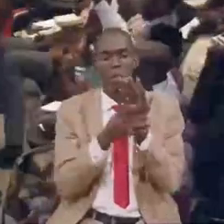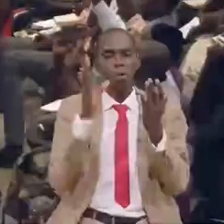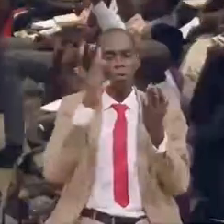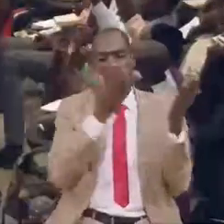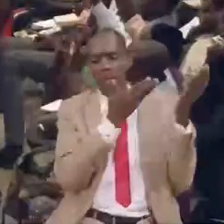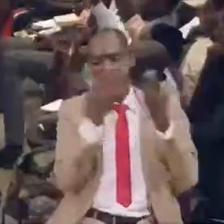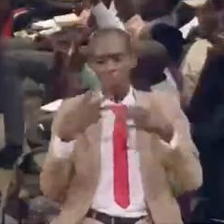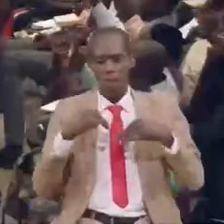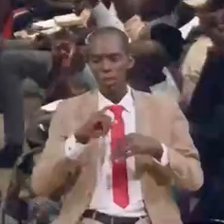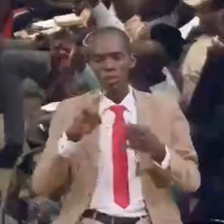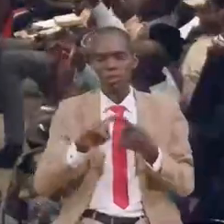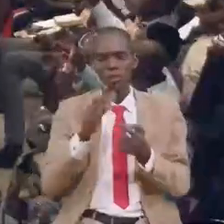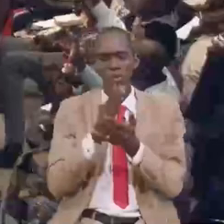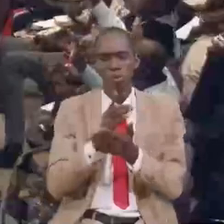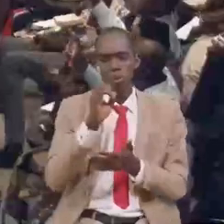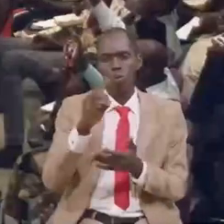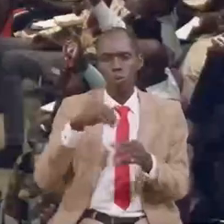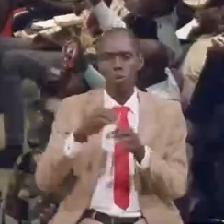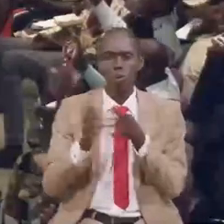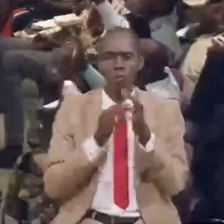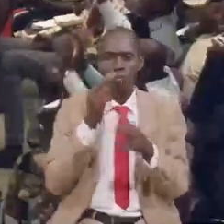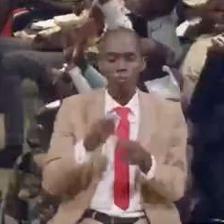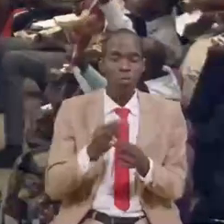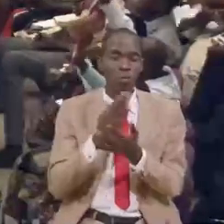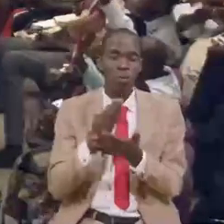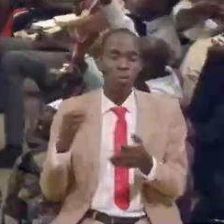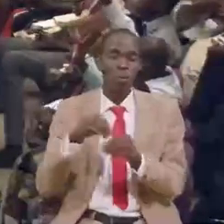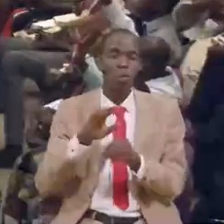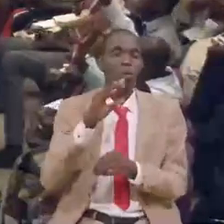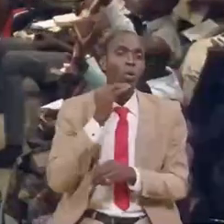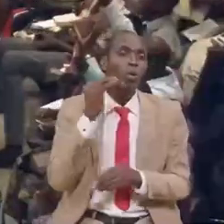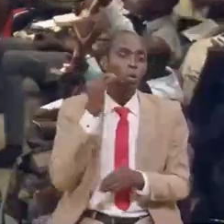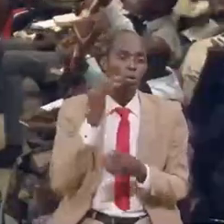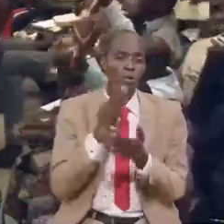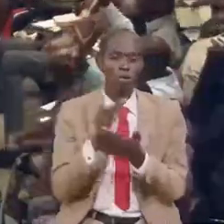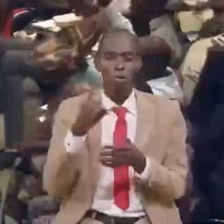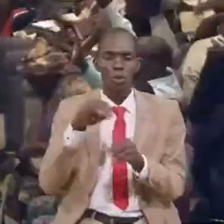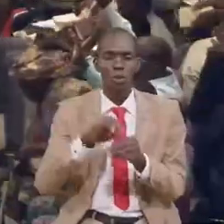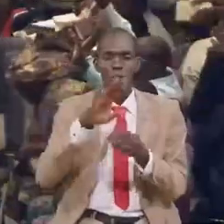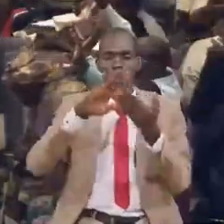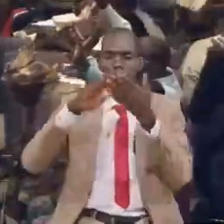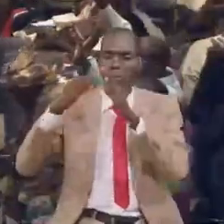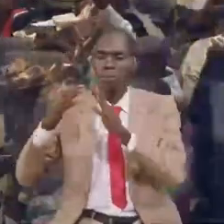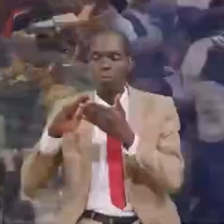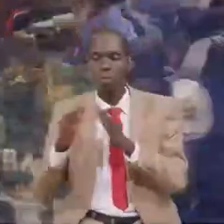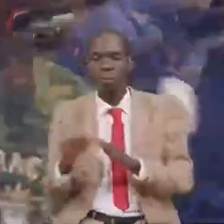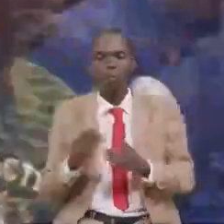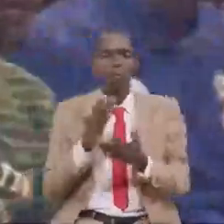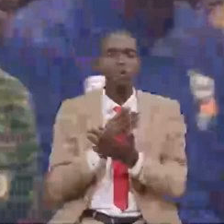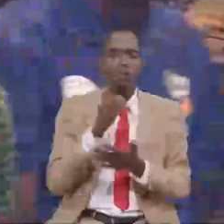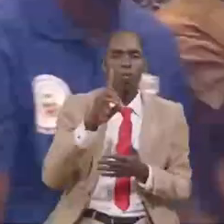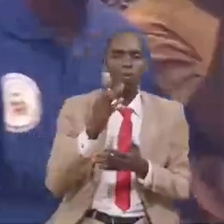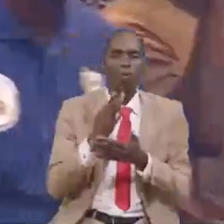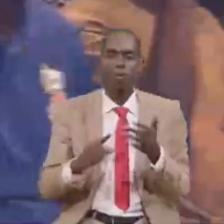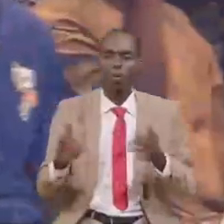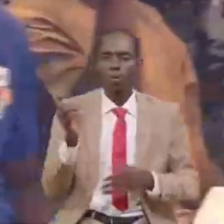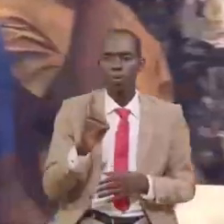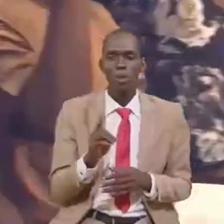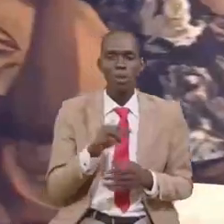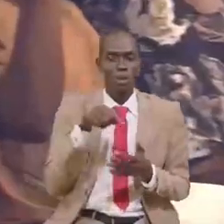quelqu'un. Quelqu'un dans votre maison, quelqu'un dans votre quartier, quelqu'un quelque part. Ces